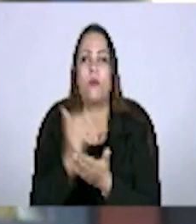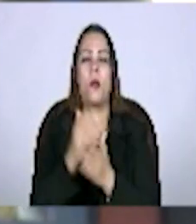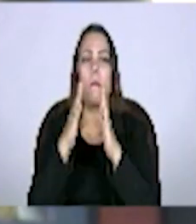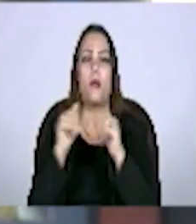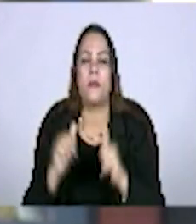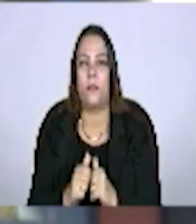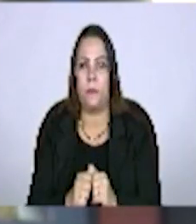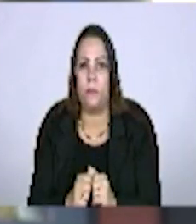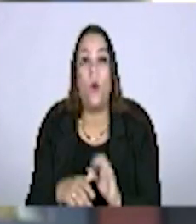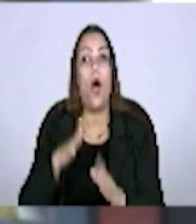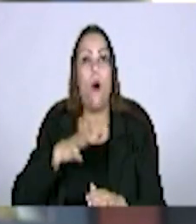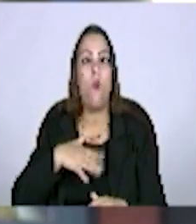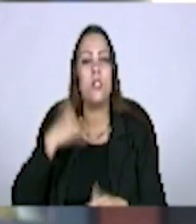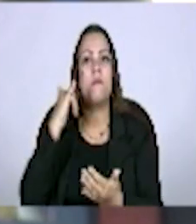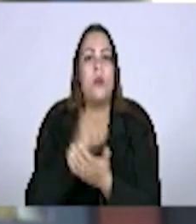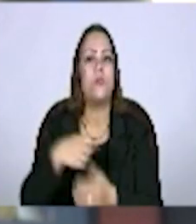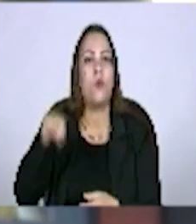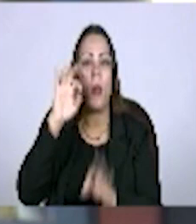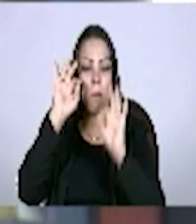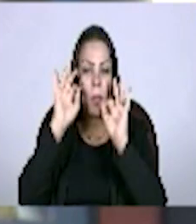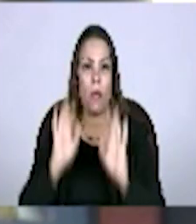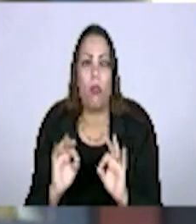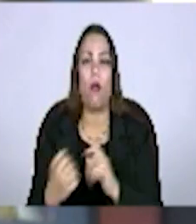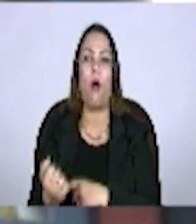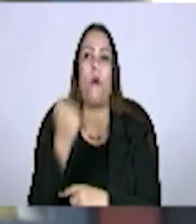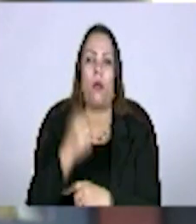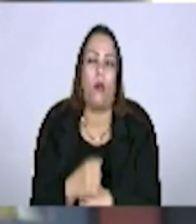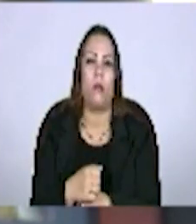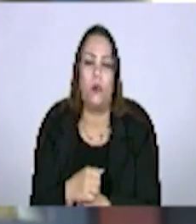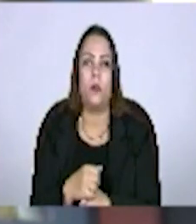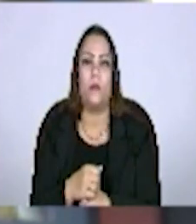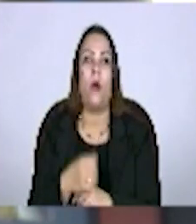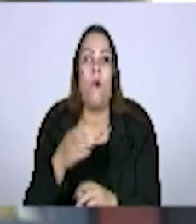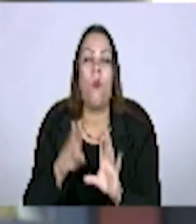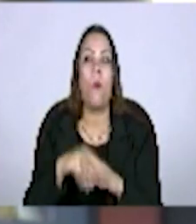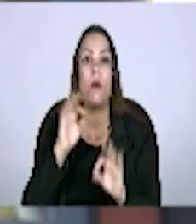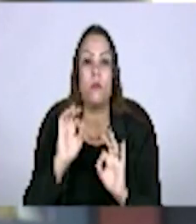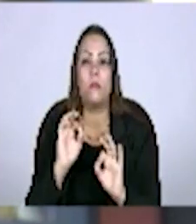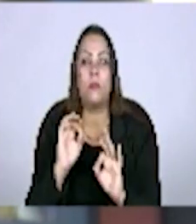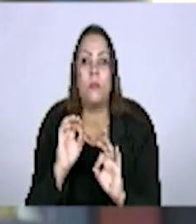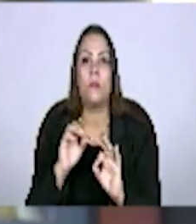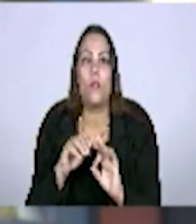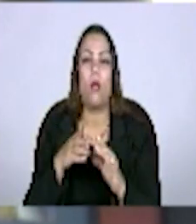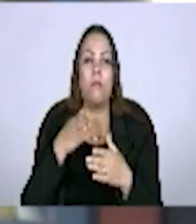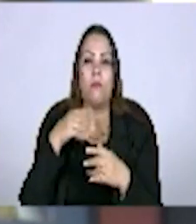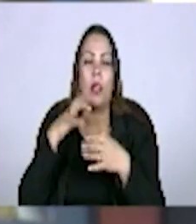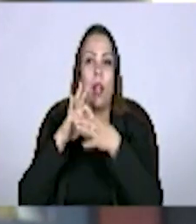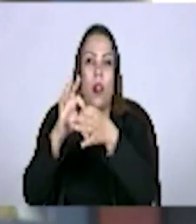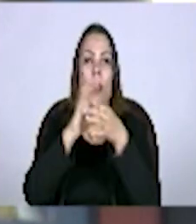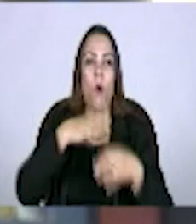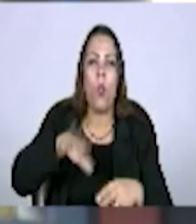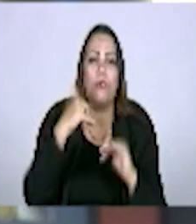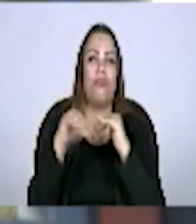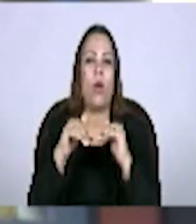مصر محتاجين قيادات بالفعل قويه ا تتصل بالشارع وتعرف نبض الناس